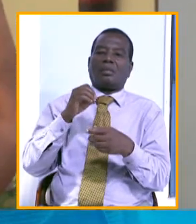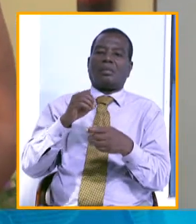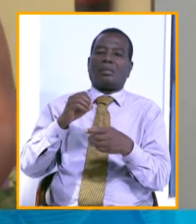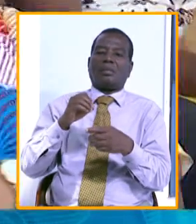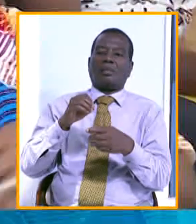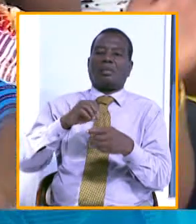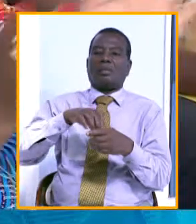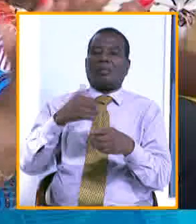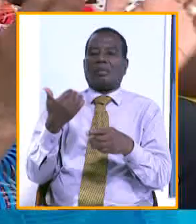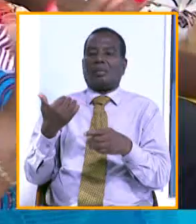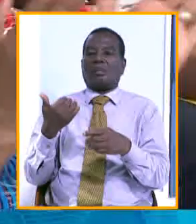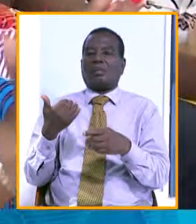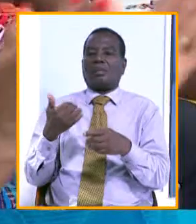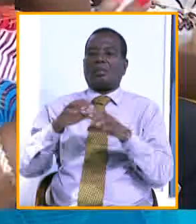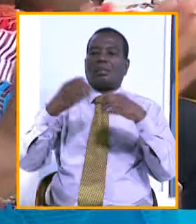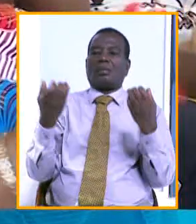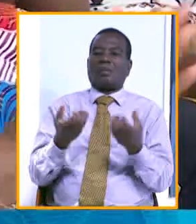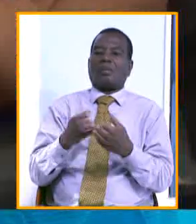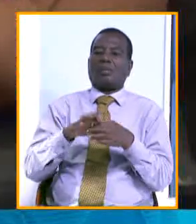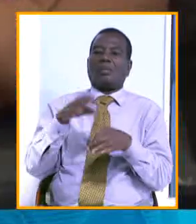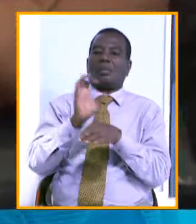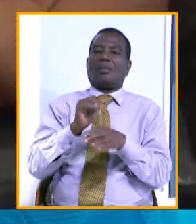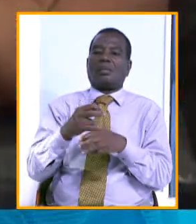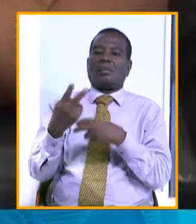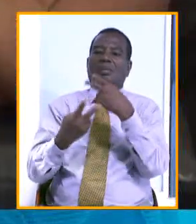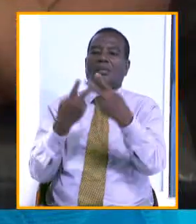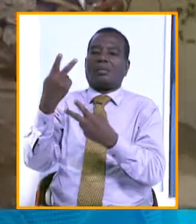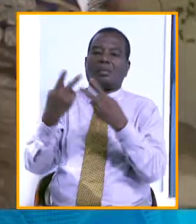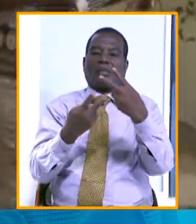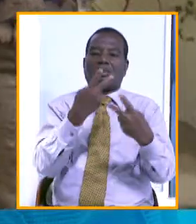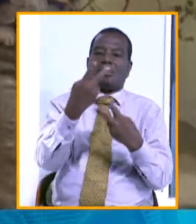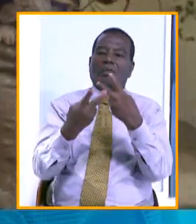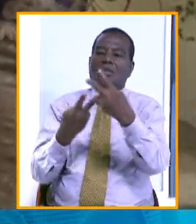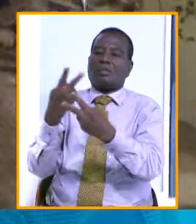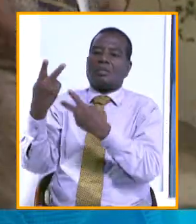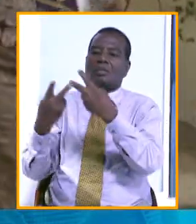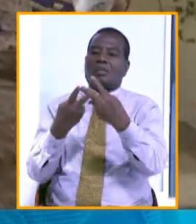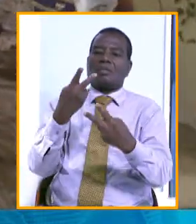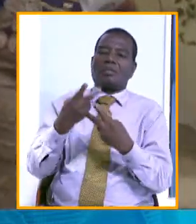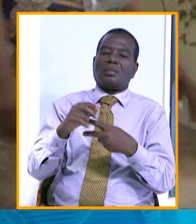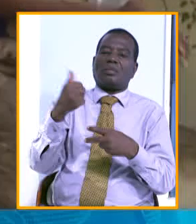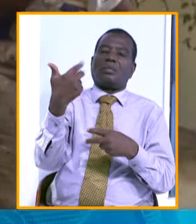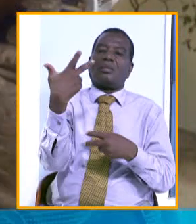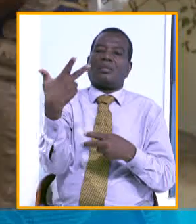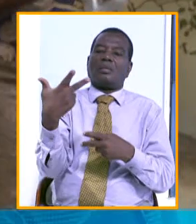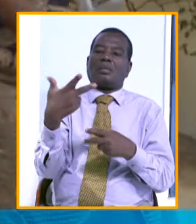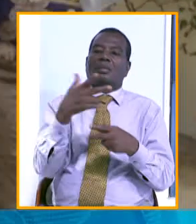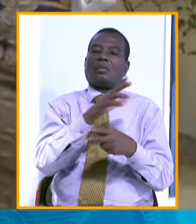Le comité Aoulaba Côte d'Ivoire sillonnera du 13 avril au 2 juillet 13